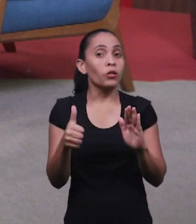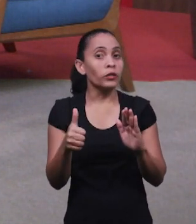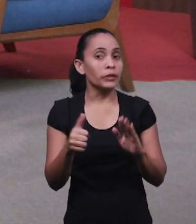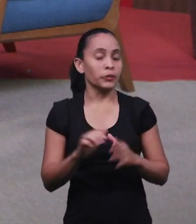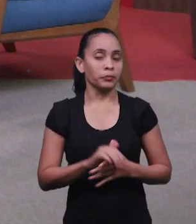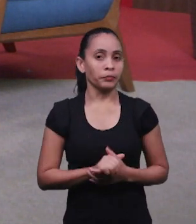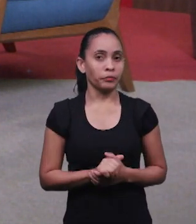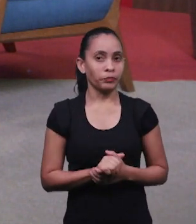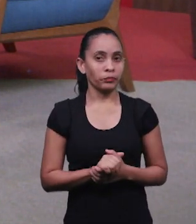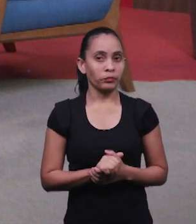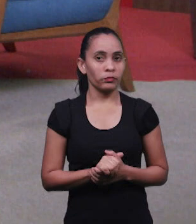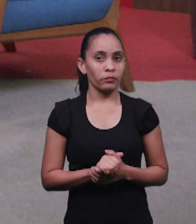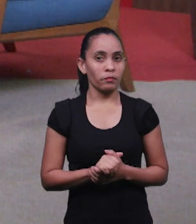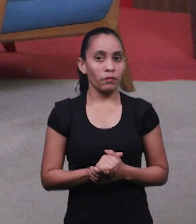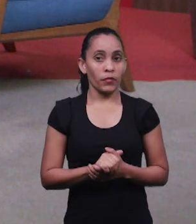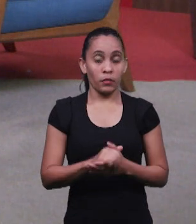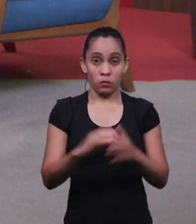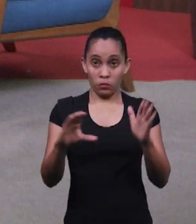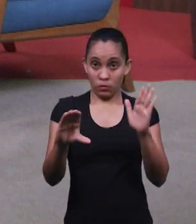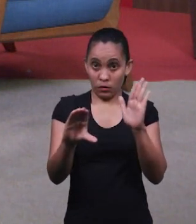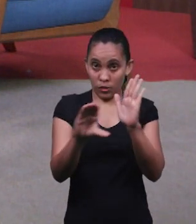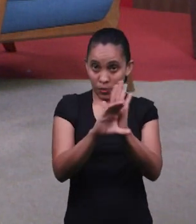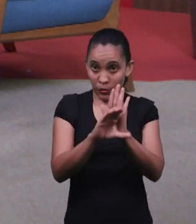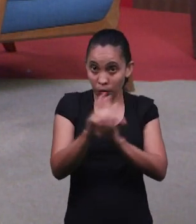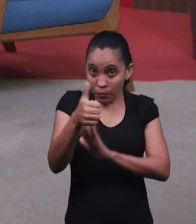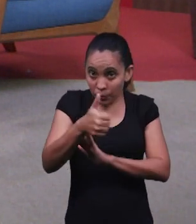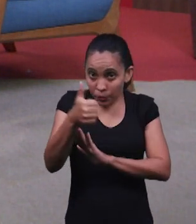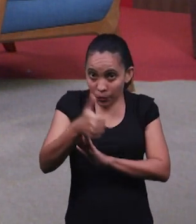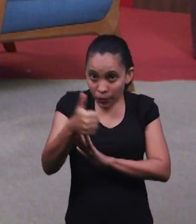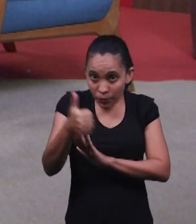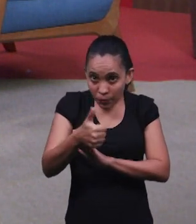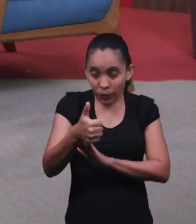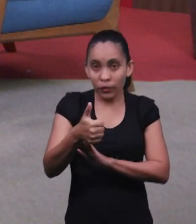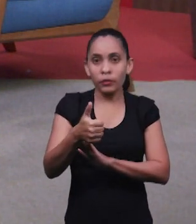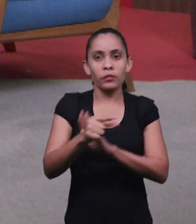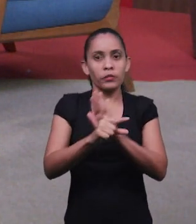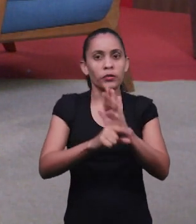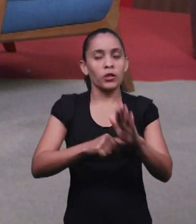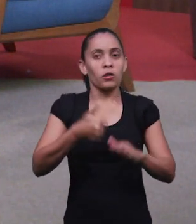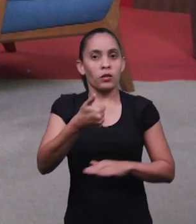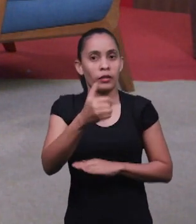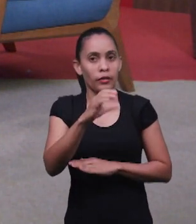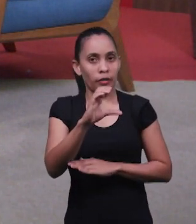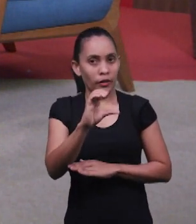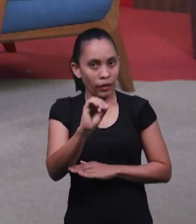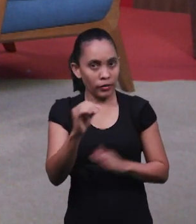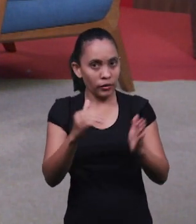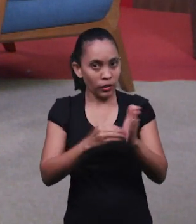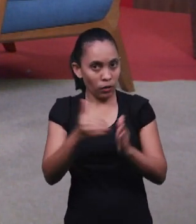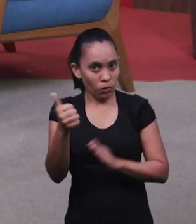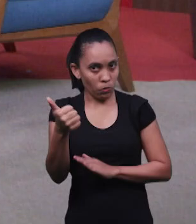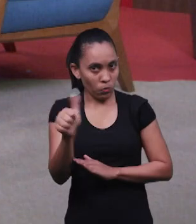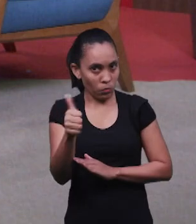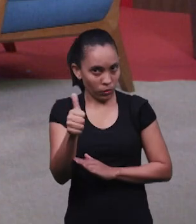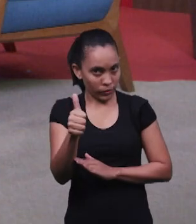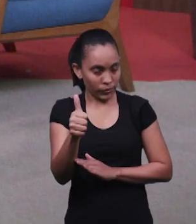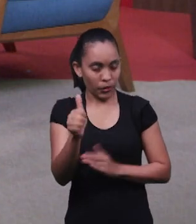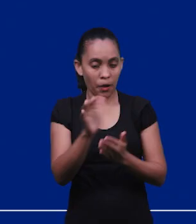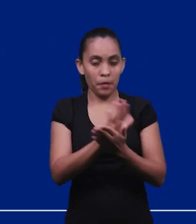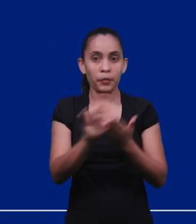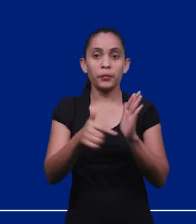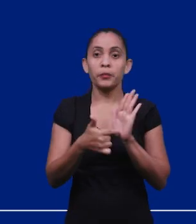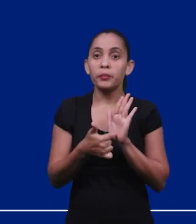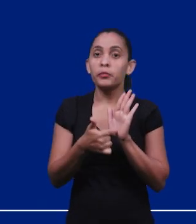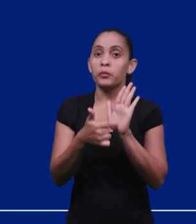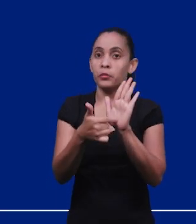des versets 10 et 11 du premier chapitre du livre de Cantique, afin que vous puissiez faire un commentaire. La